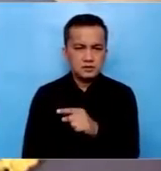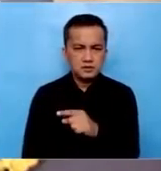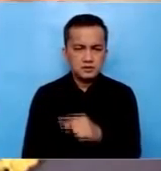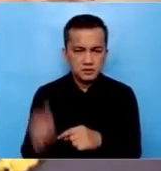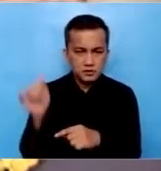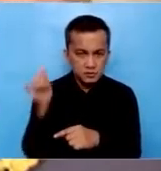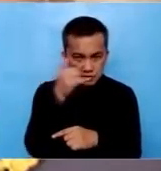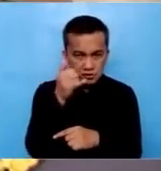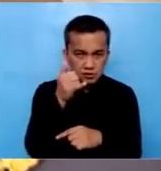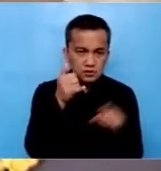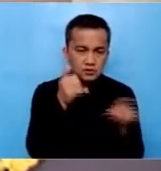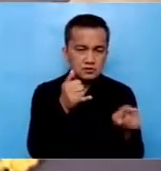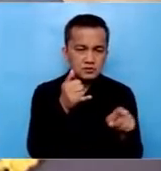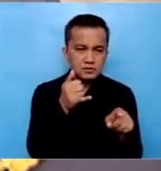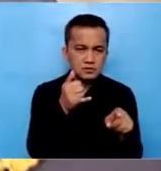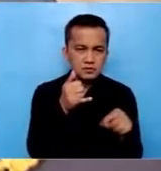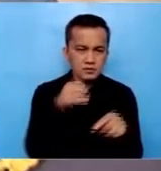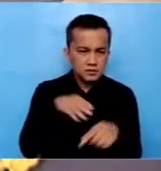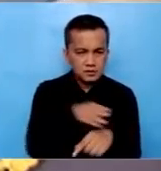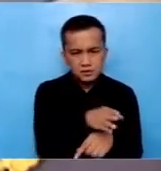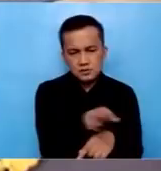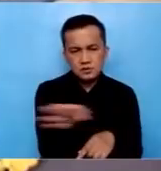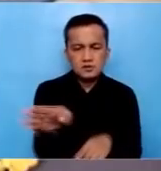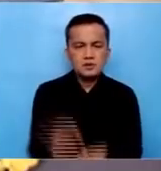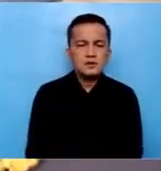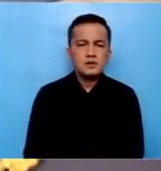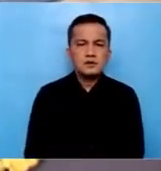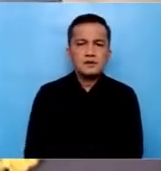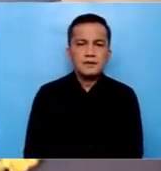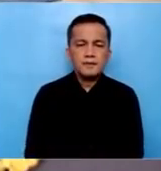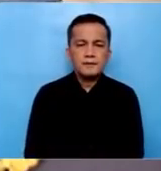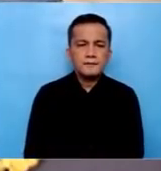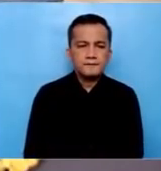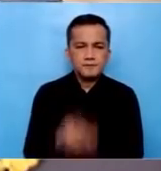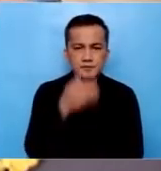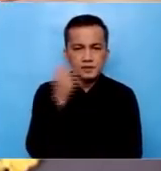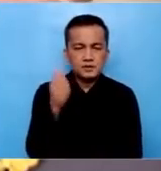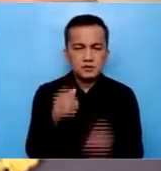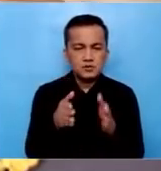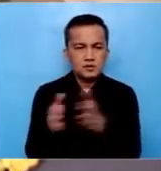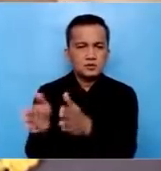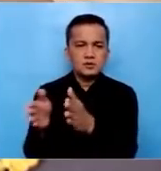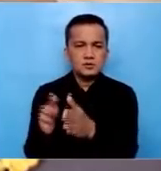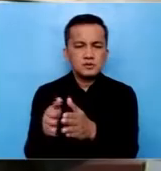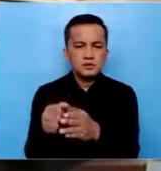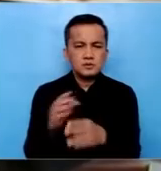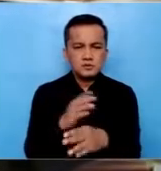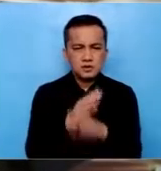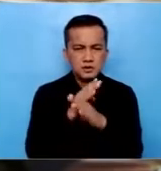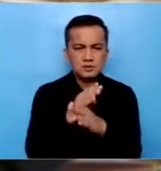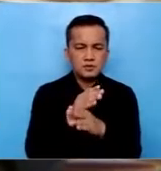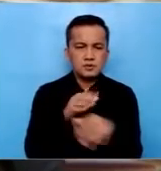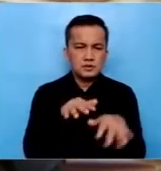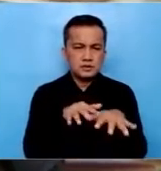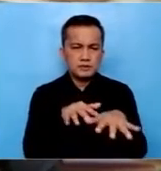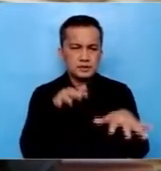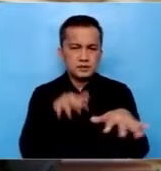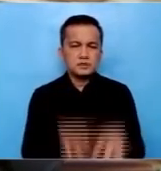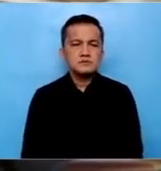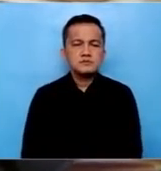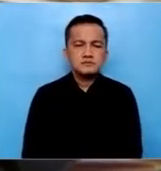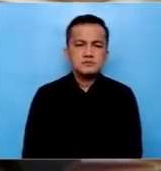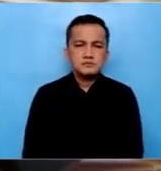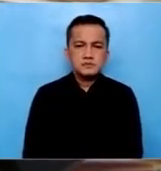niya, napapaliko. Dahil yun yung best way na para makaiwas ka sa traffic. Iniimbestiga na